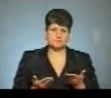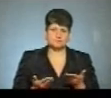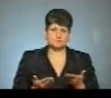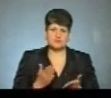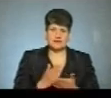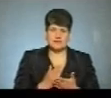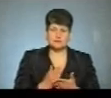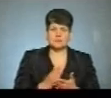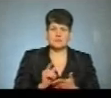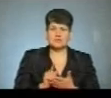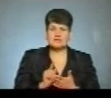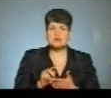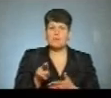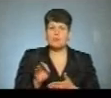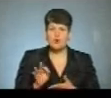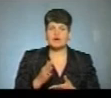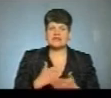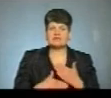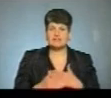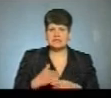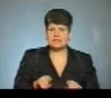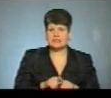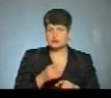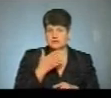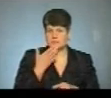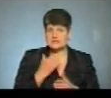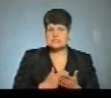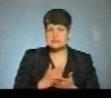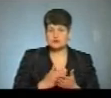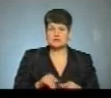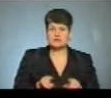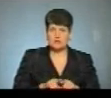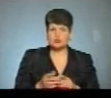є пенсія по інвалідності, але також немає страхового стажу, то також